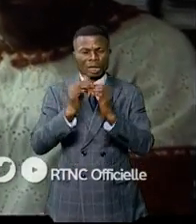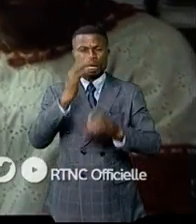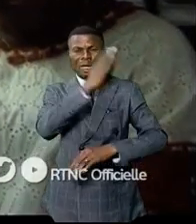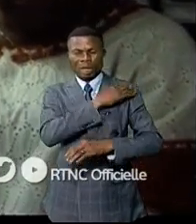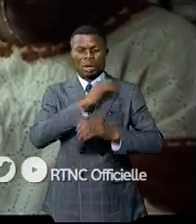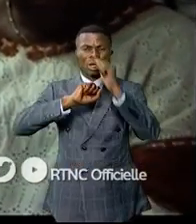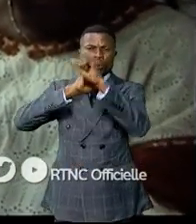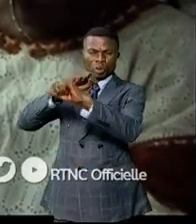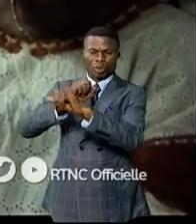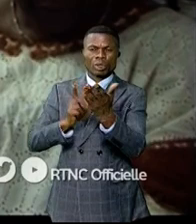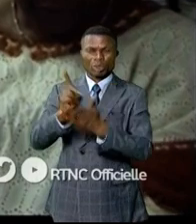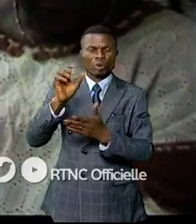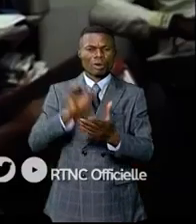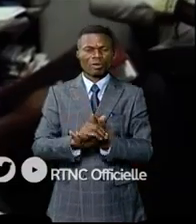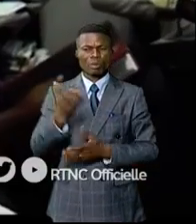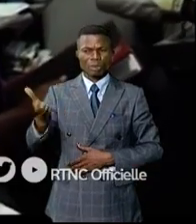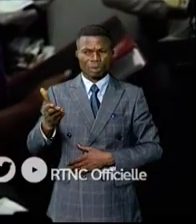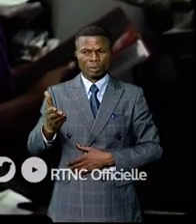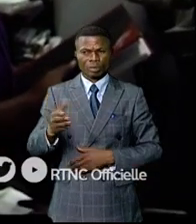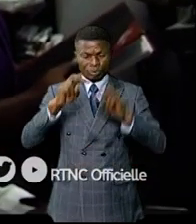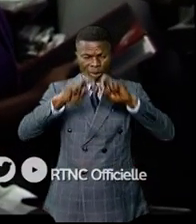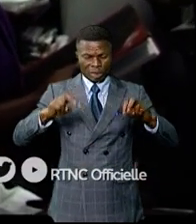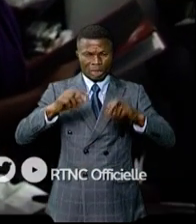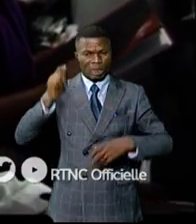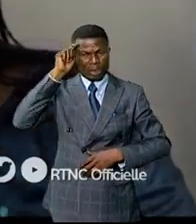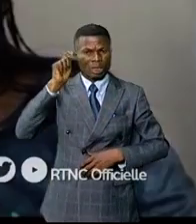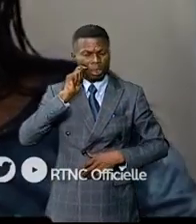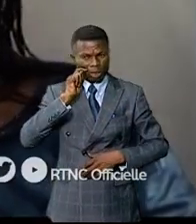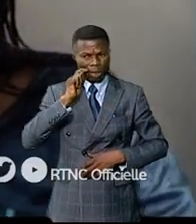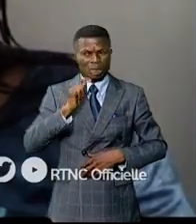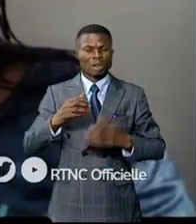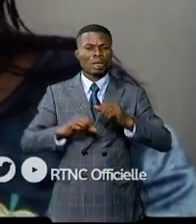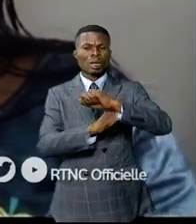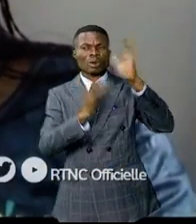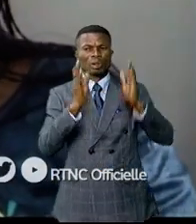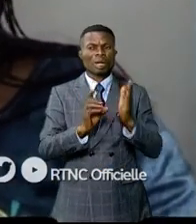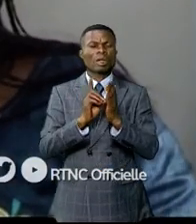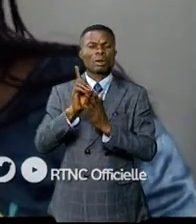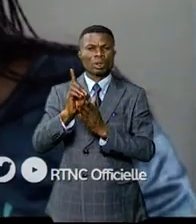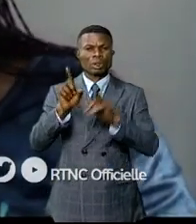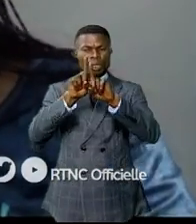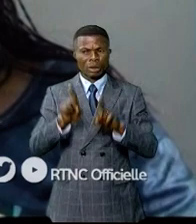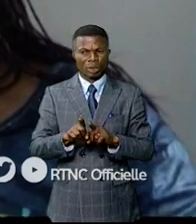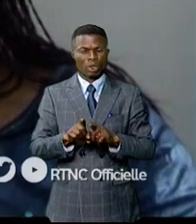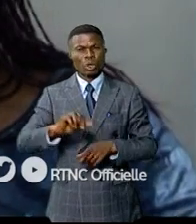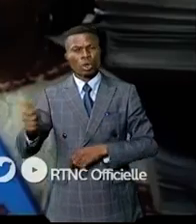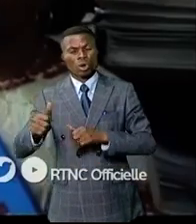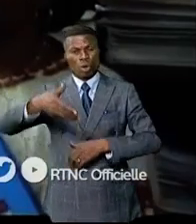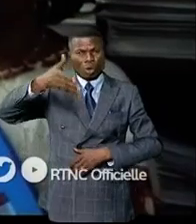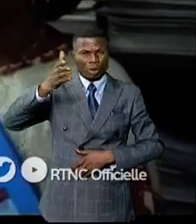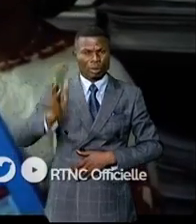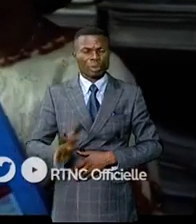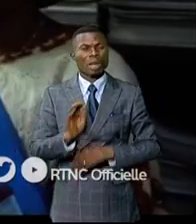et protection des droits des femmes. Les enquêtes genre, diligentées par des partenaires au développement et auxquelles certains experts